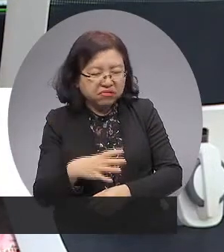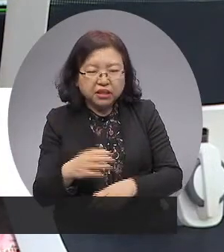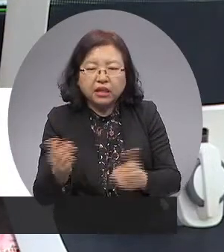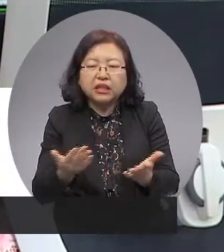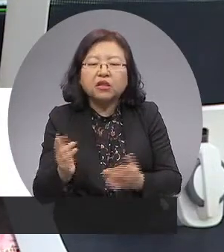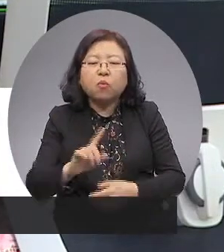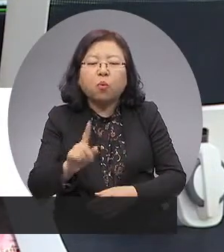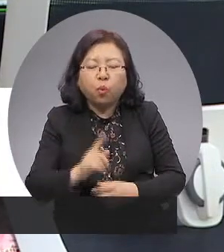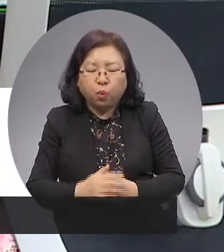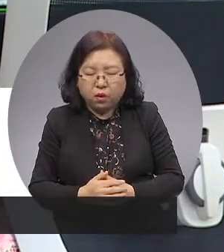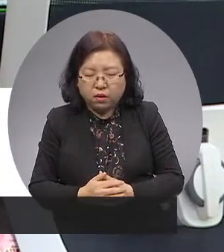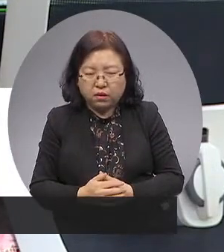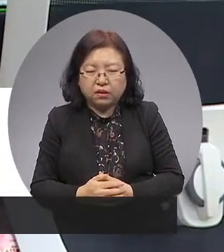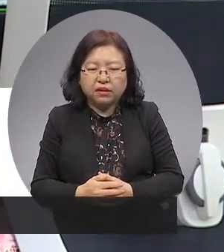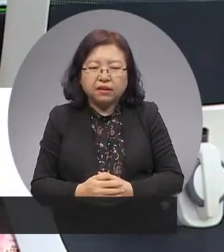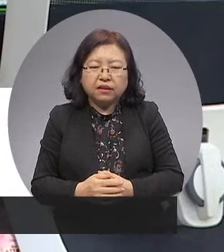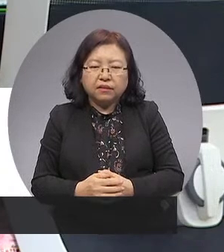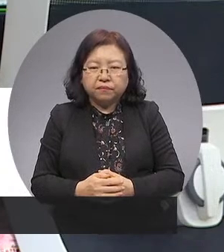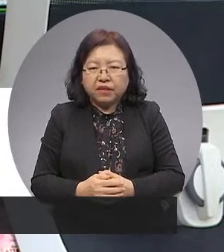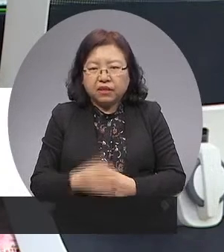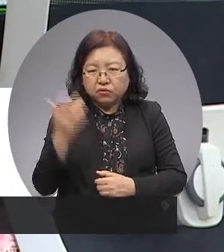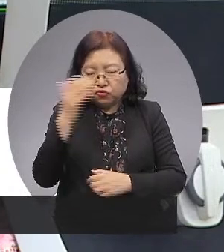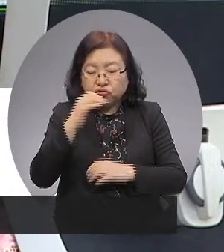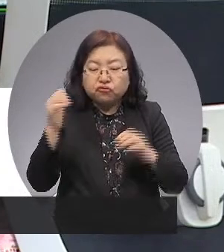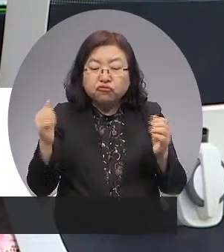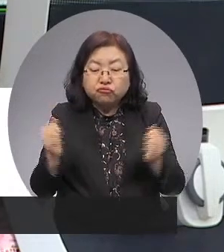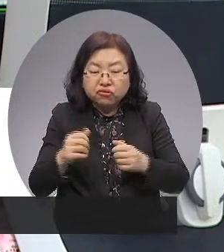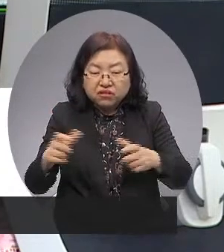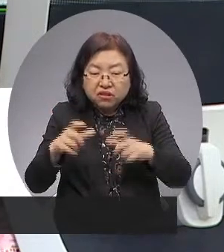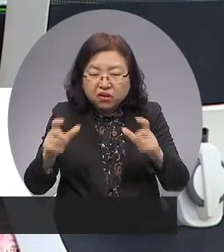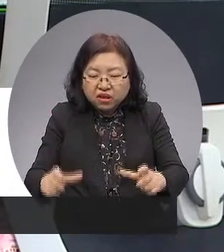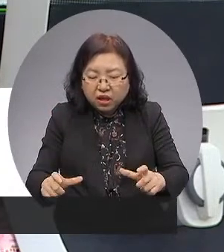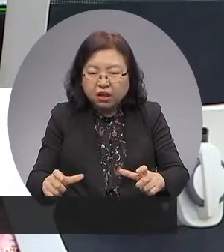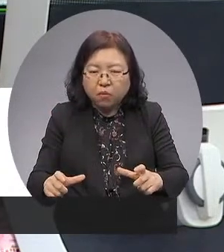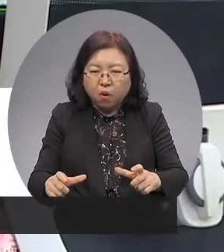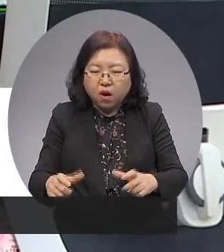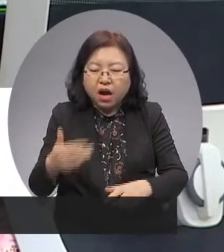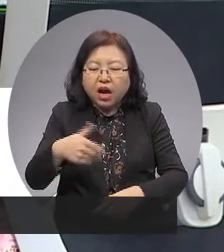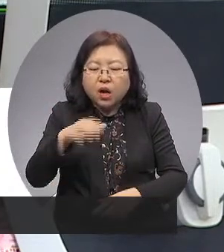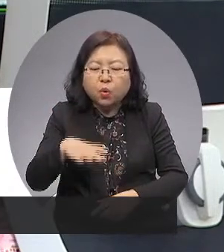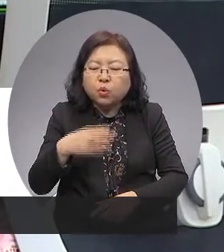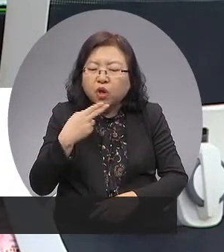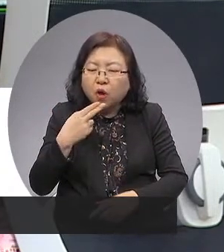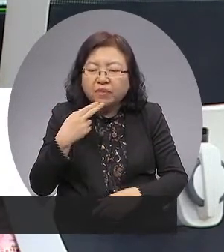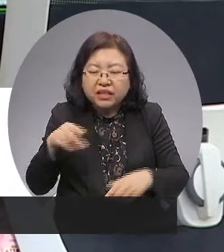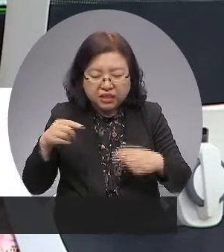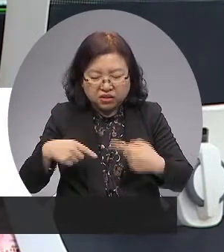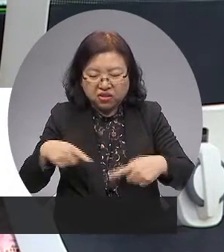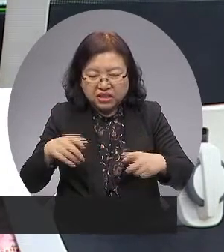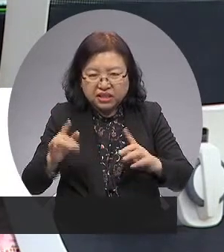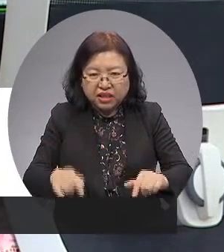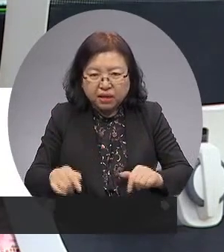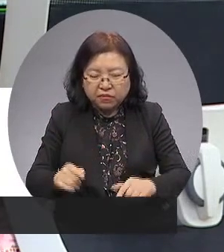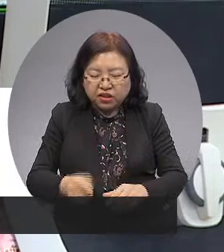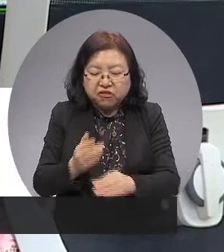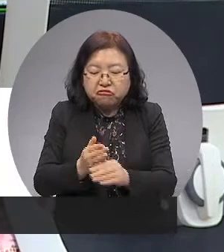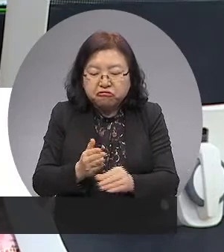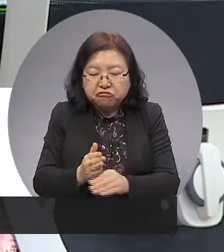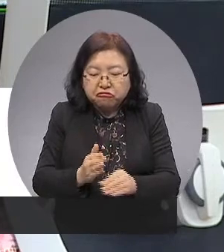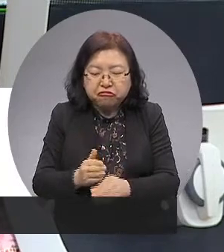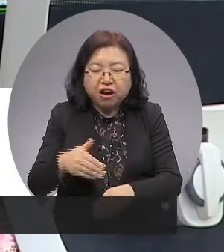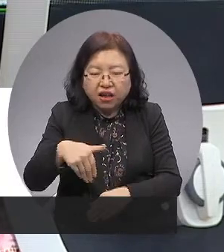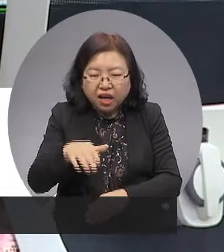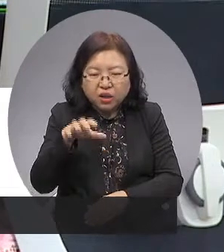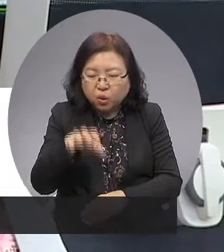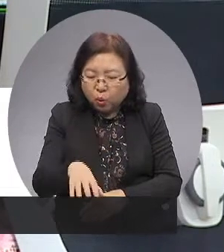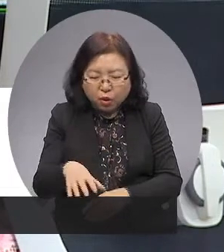처사로 비난받아 마땅한 일입니다. 충북은 오갈 데 없는 정치인이 잠시 거쳐가는